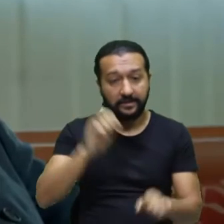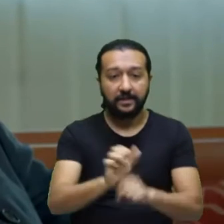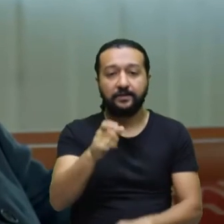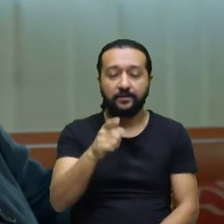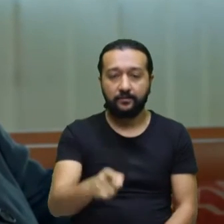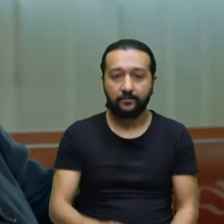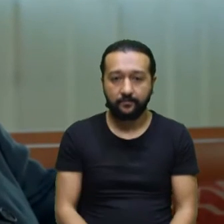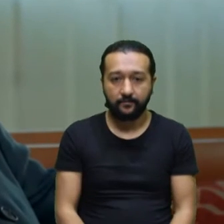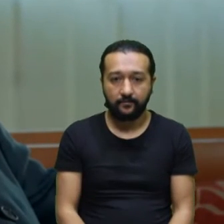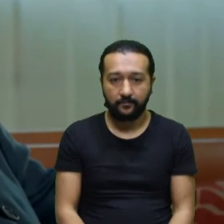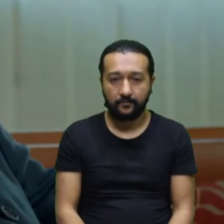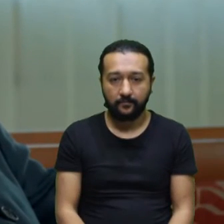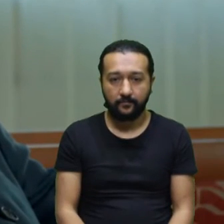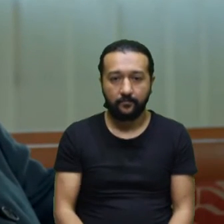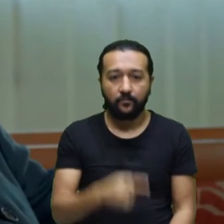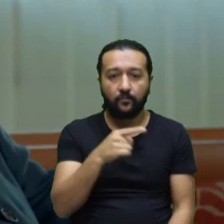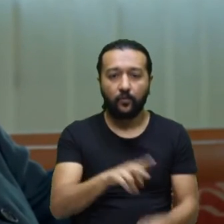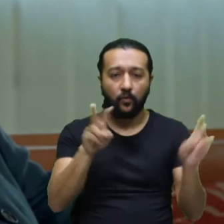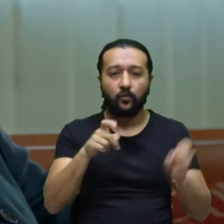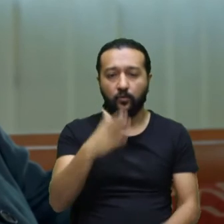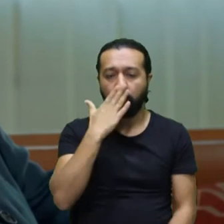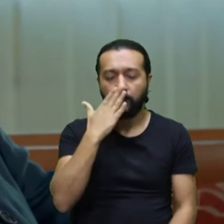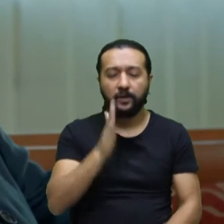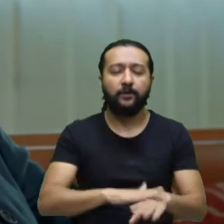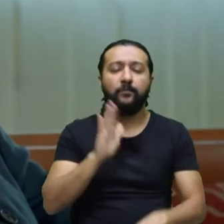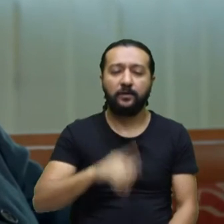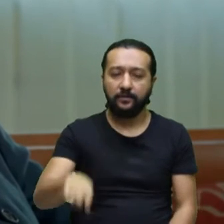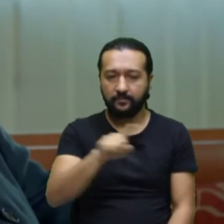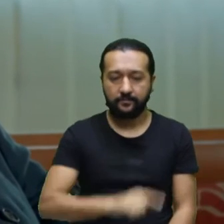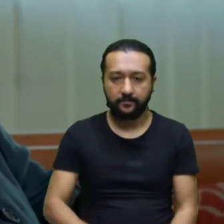başını ezerler. Yemek faslı bitmiş. Bu konuda endişeniz olmasın.